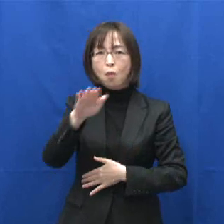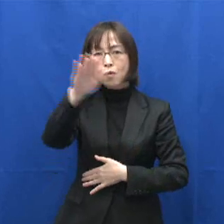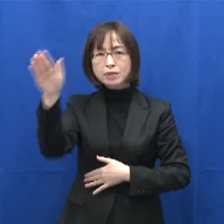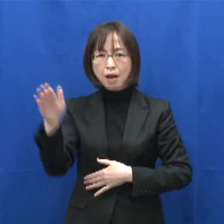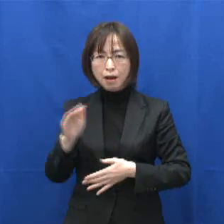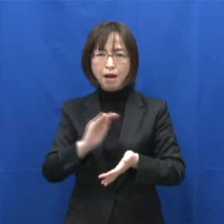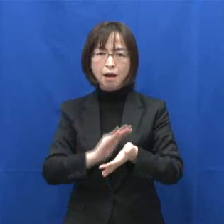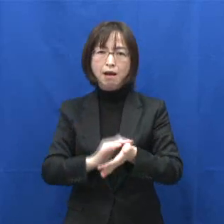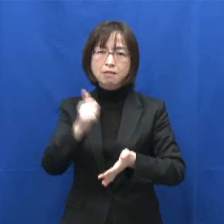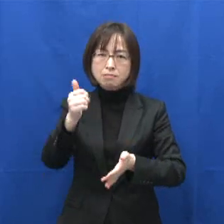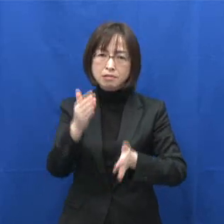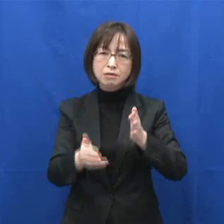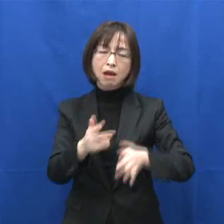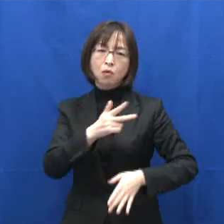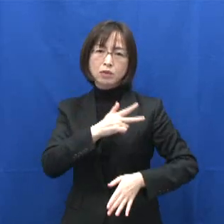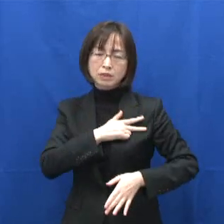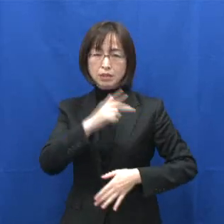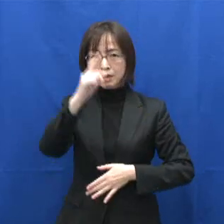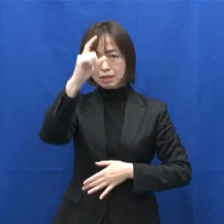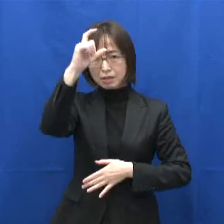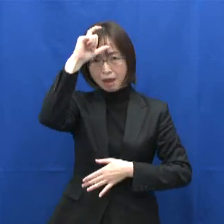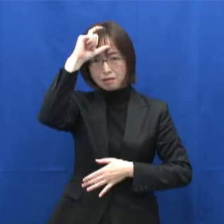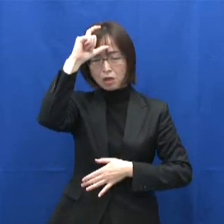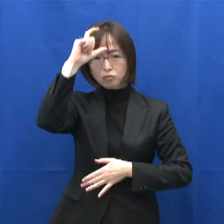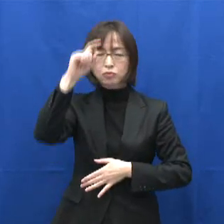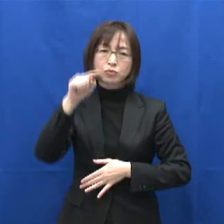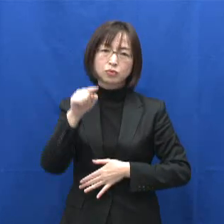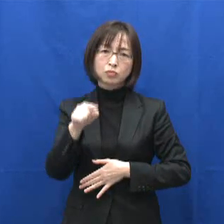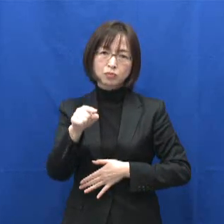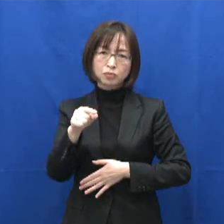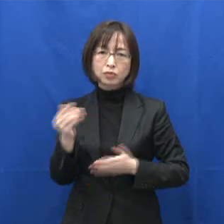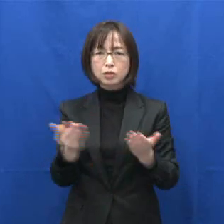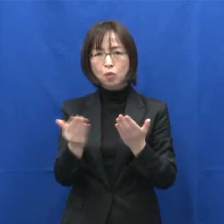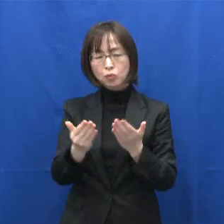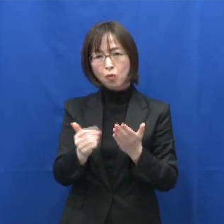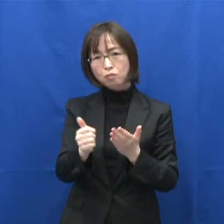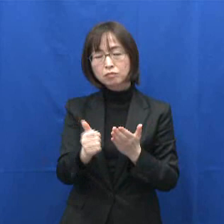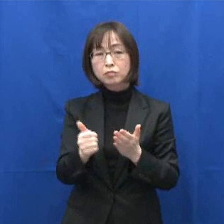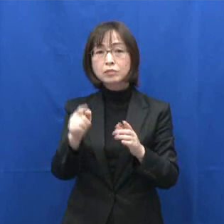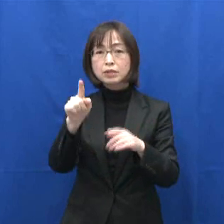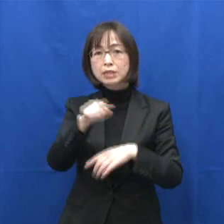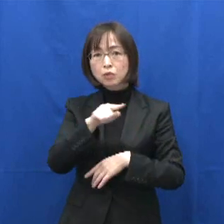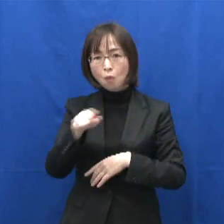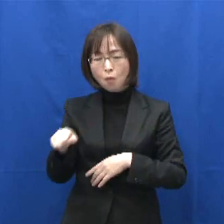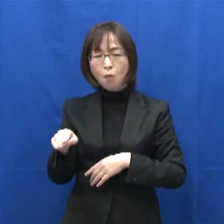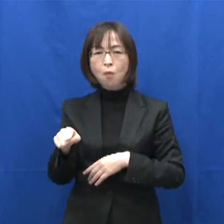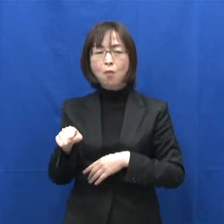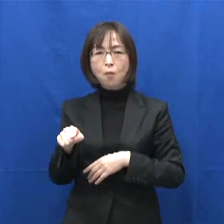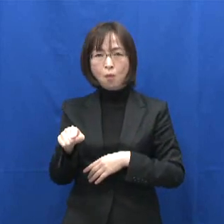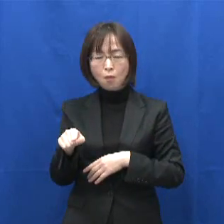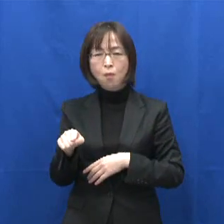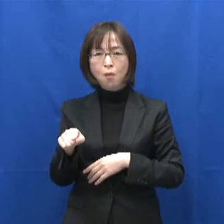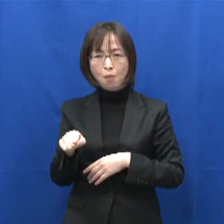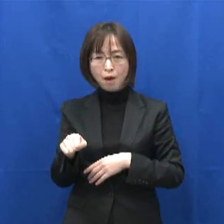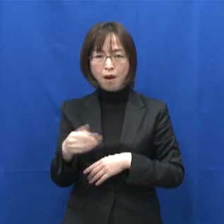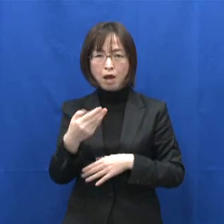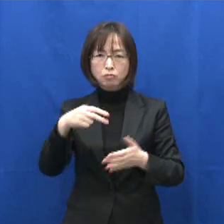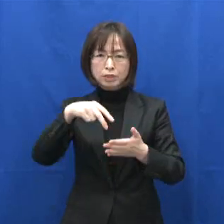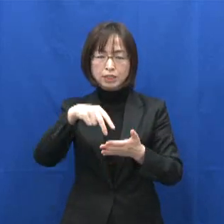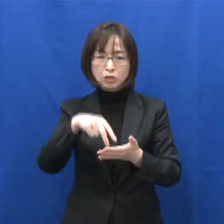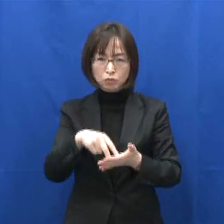従事者あるいは警察などの場合には、お勤めの場合には区立保育園